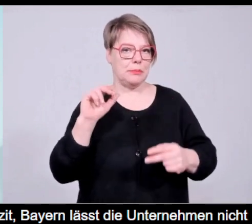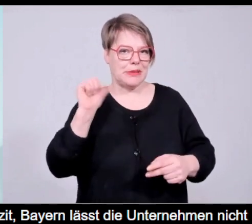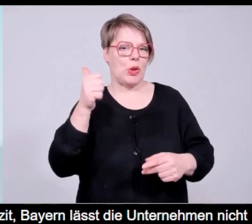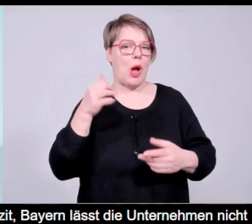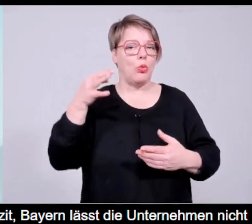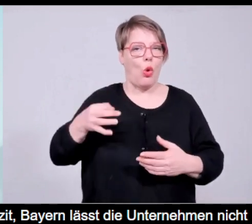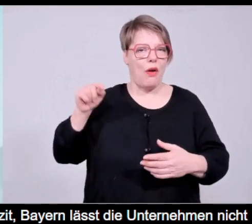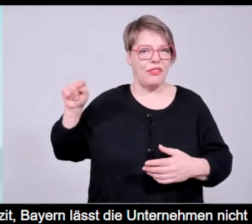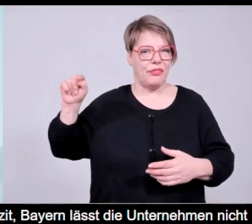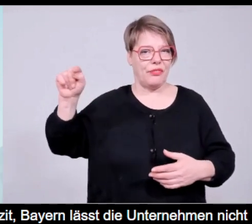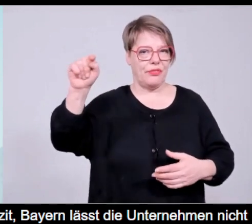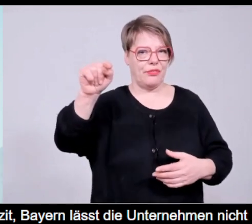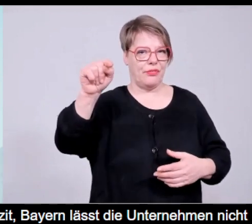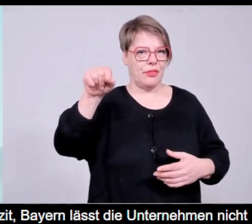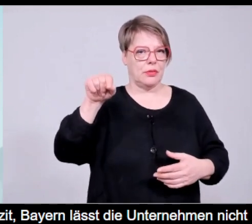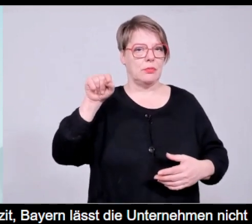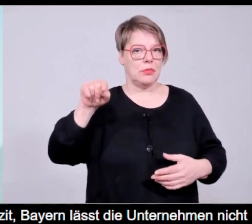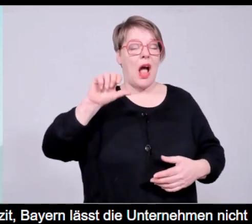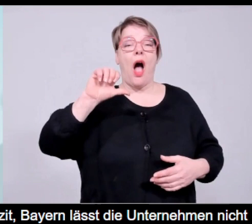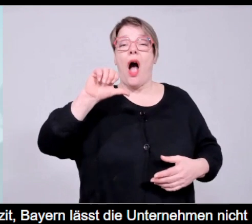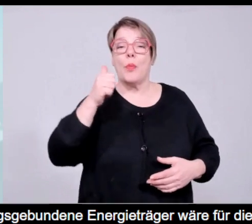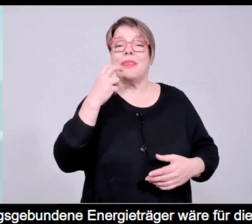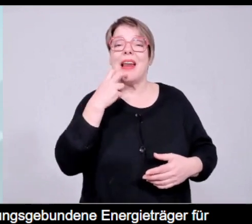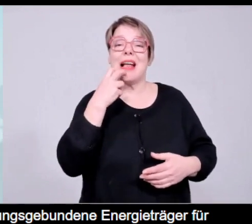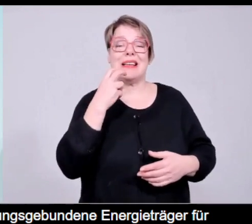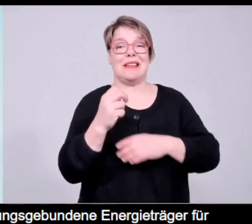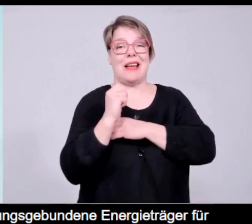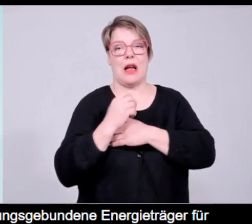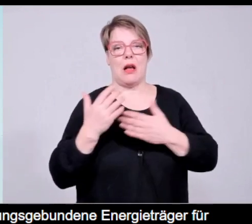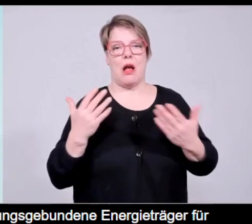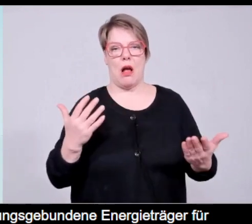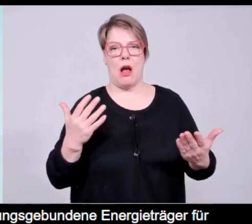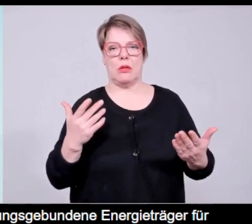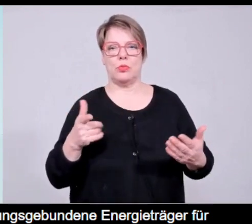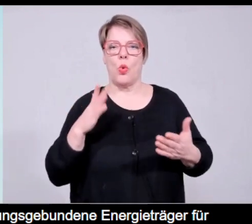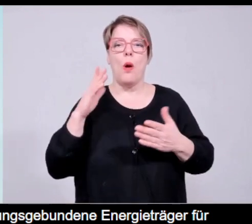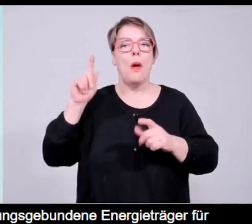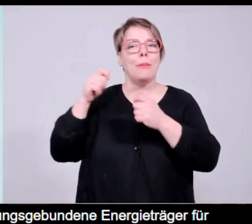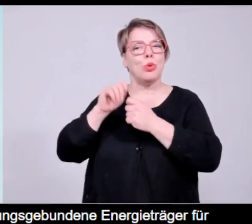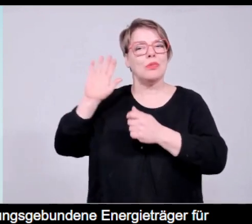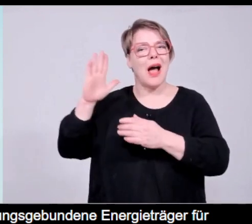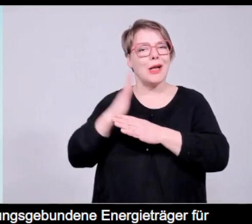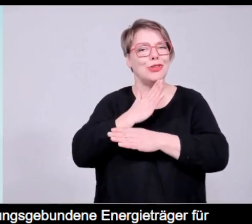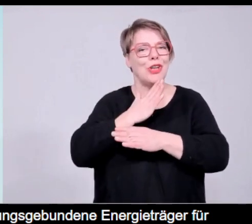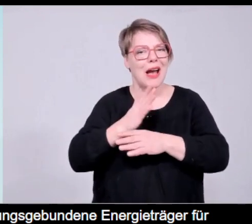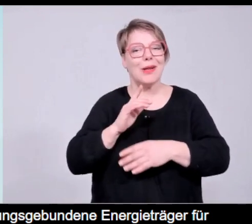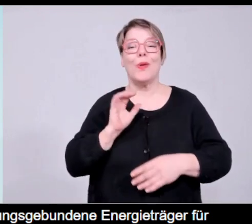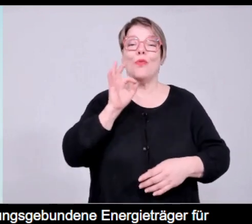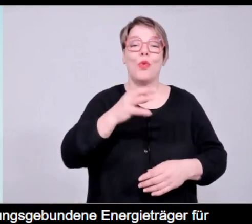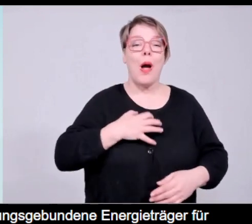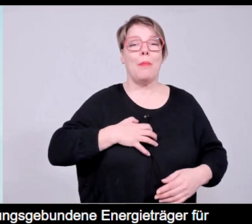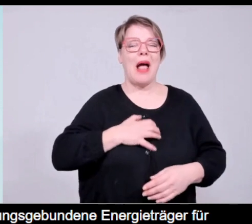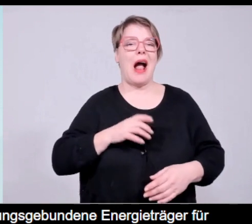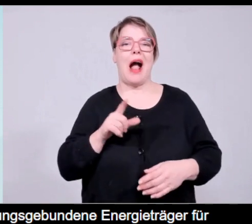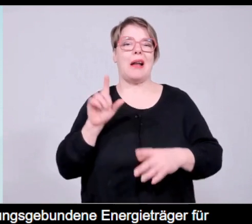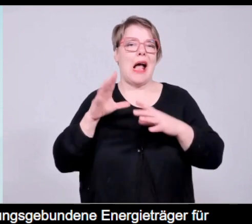Energienotlage zur Seite zu stehen. Und ein Punkt, den ich noch ansprechen möchte,